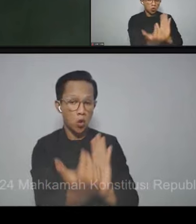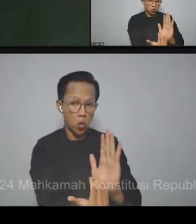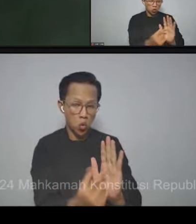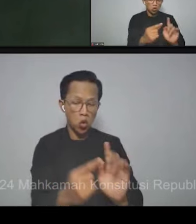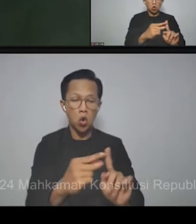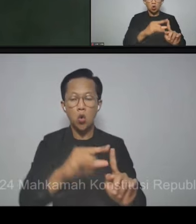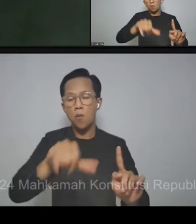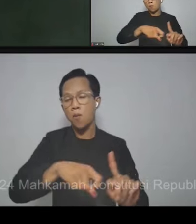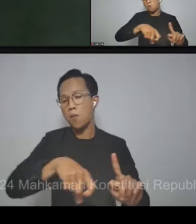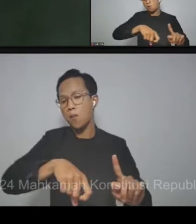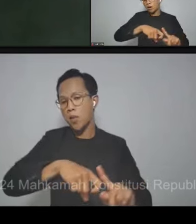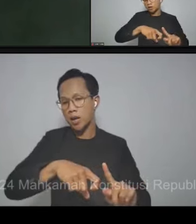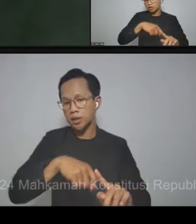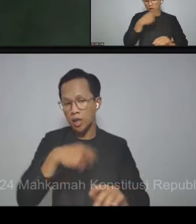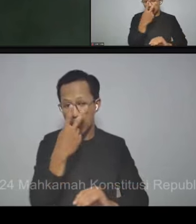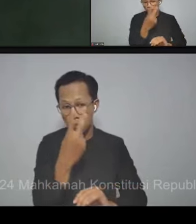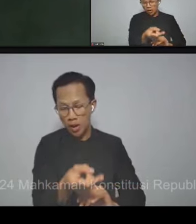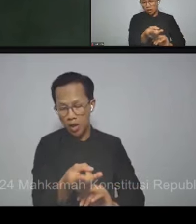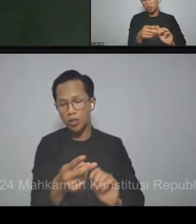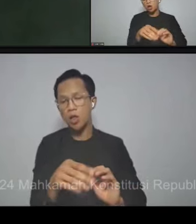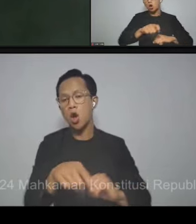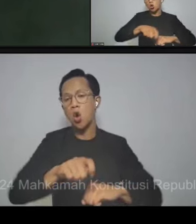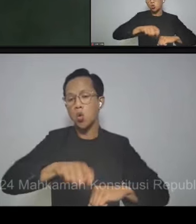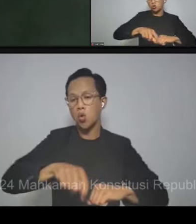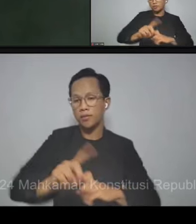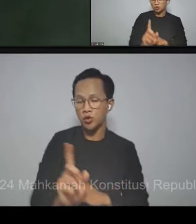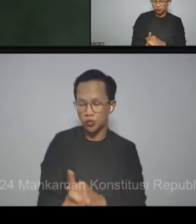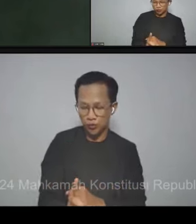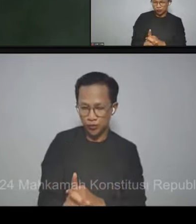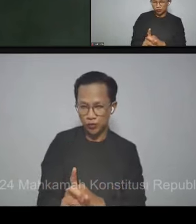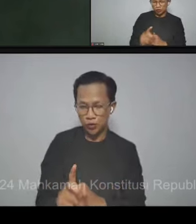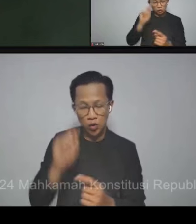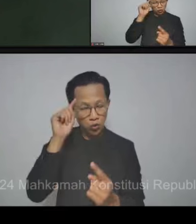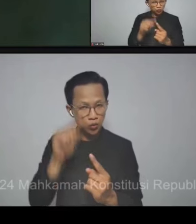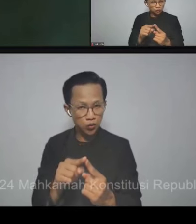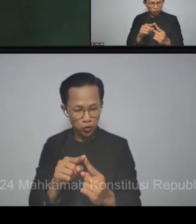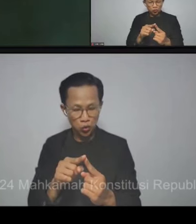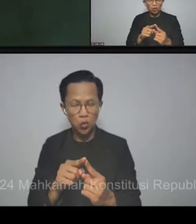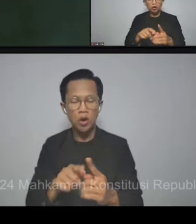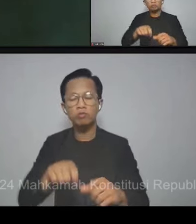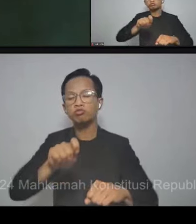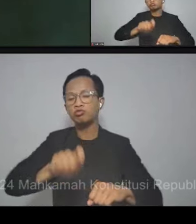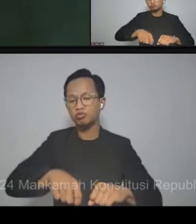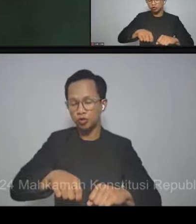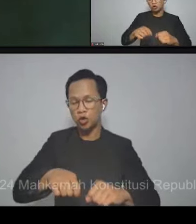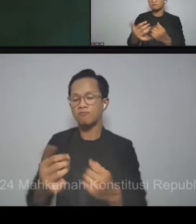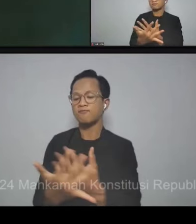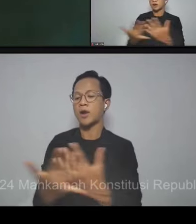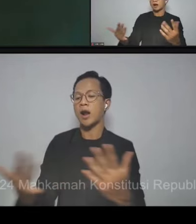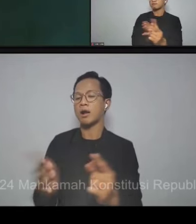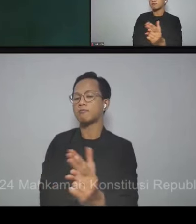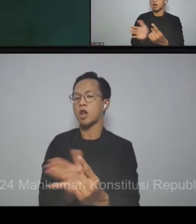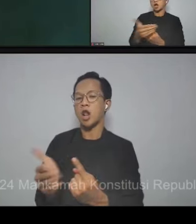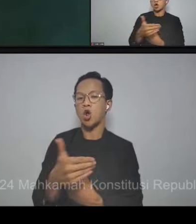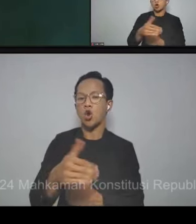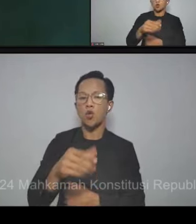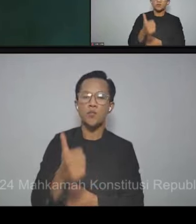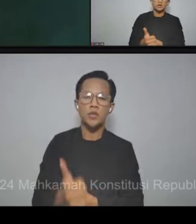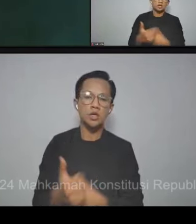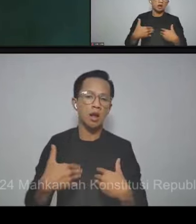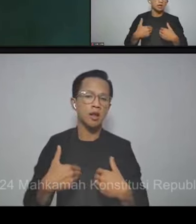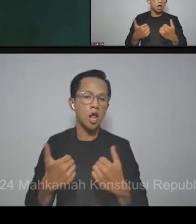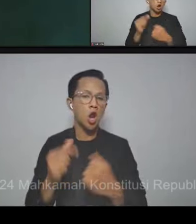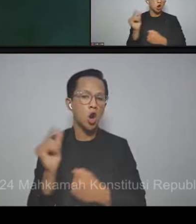prinsip asas dan norma hukum agar tujuan dari penegakan hukum dapat tercapai antara lain melindungi masyarakat serta memajukan kesejahteran umum dengan tetap